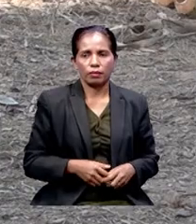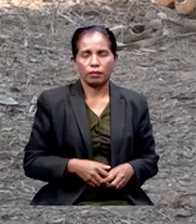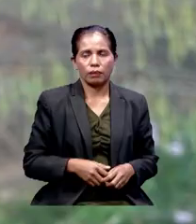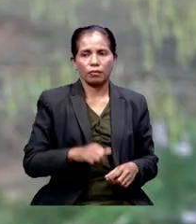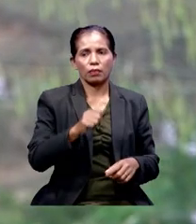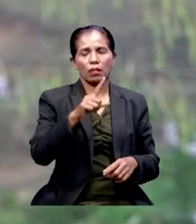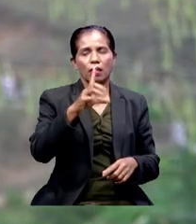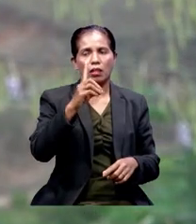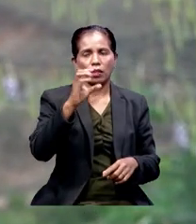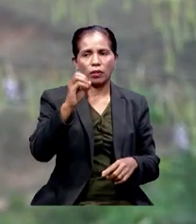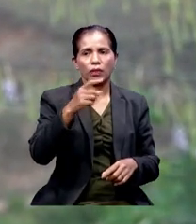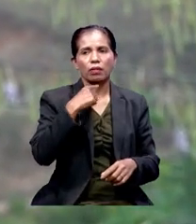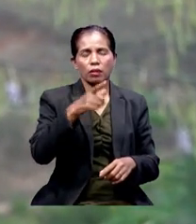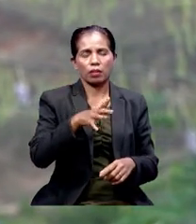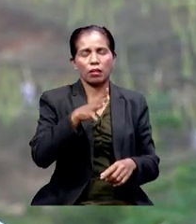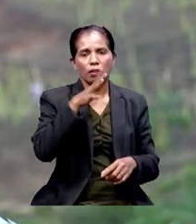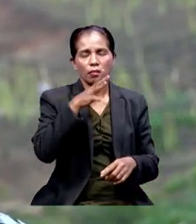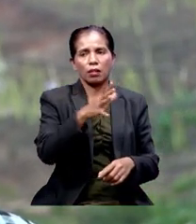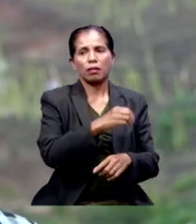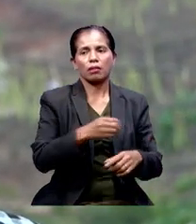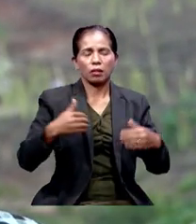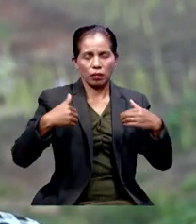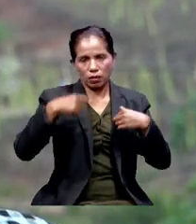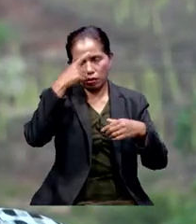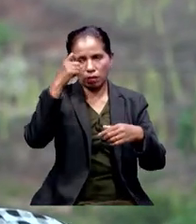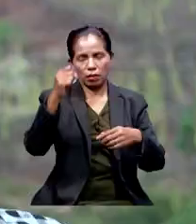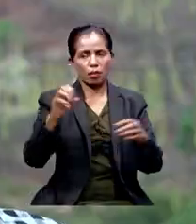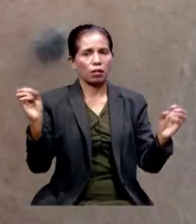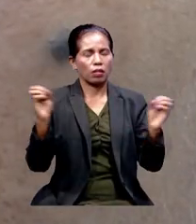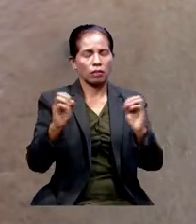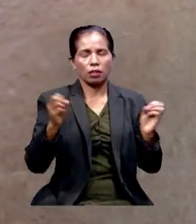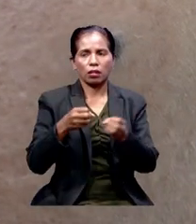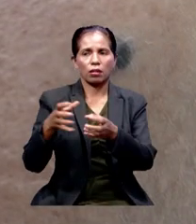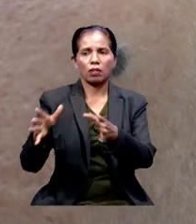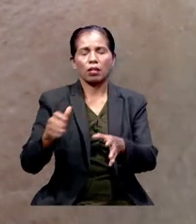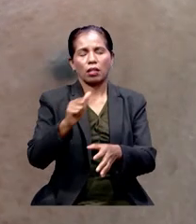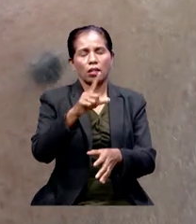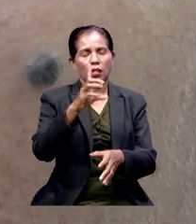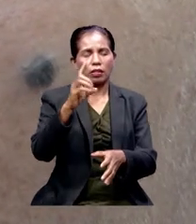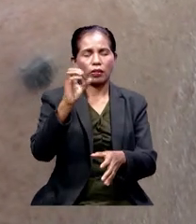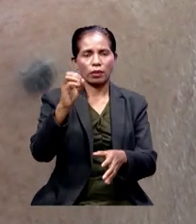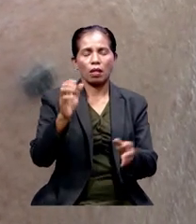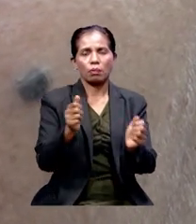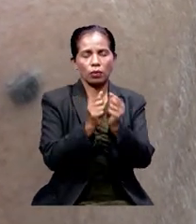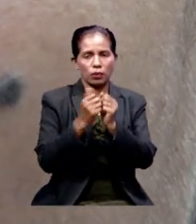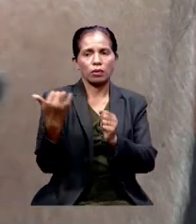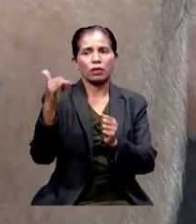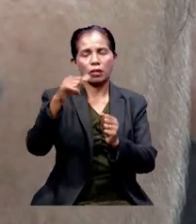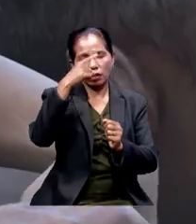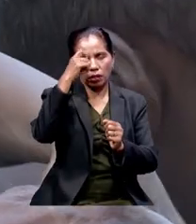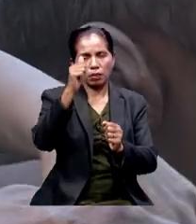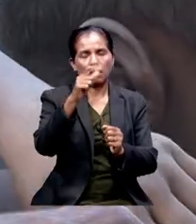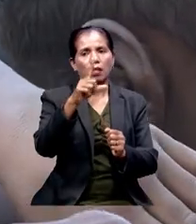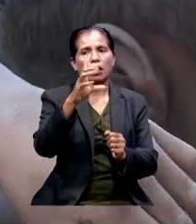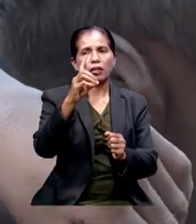Aldo nya inan Teresa da Costa Benevides iha razão katak laos la kohi Aldo atu hamutu kosira mai be tamba Aldo